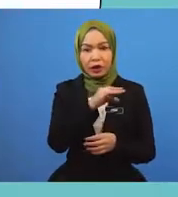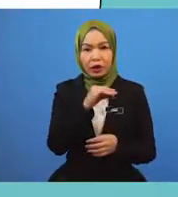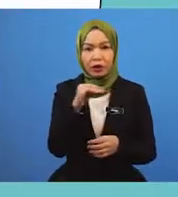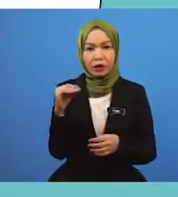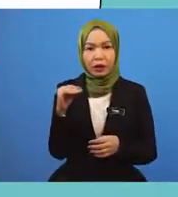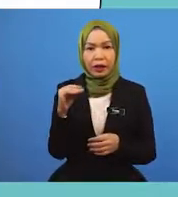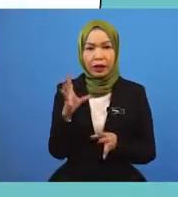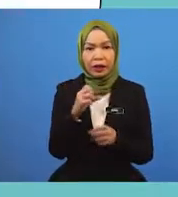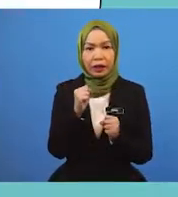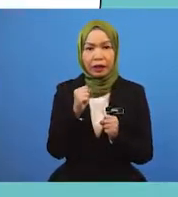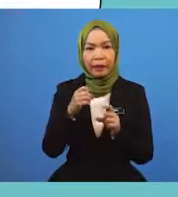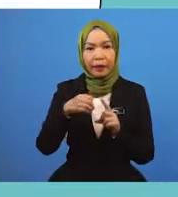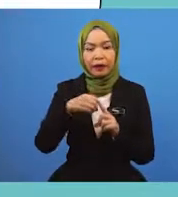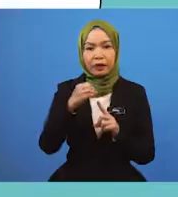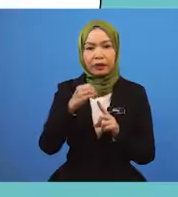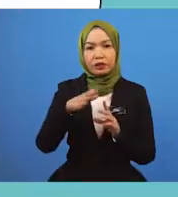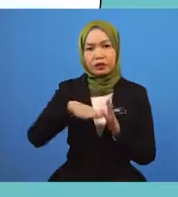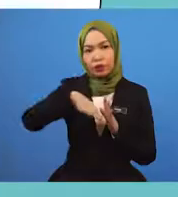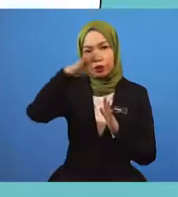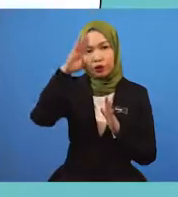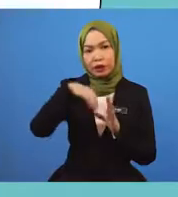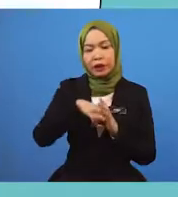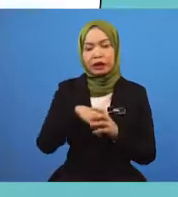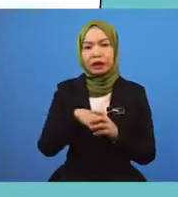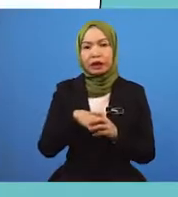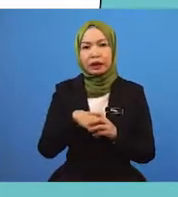tertinggi dicatatkan pada